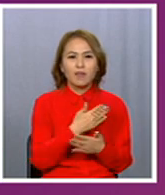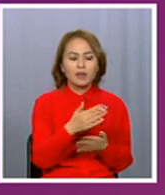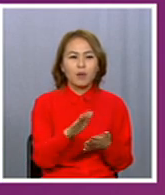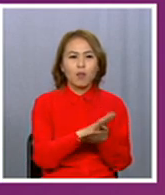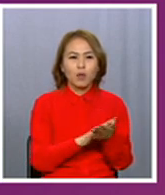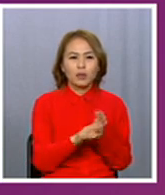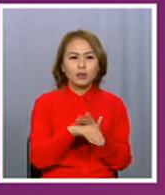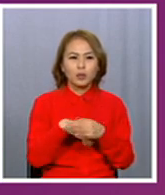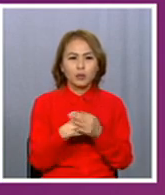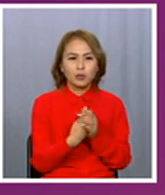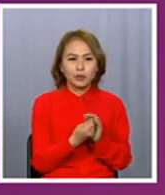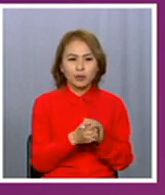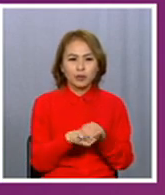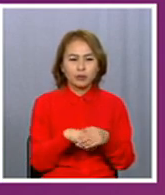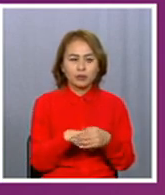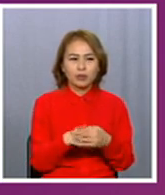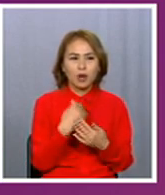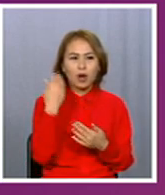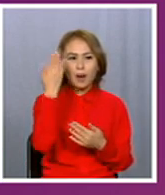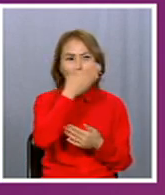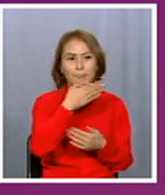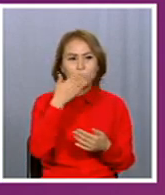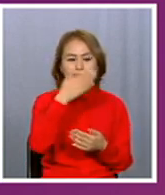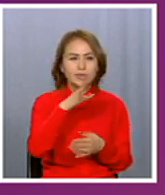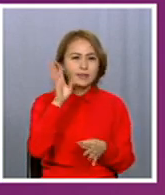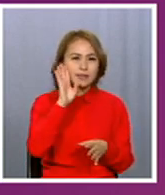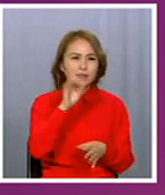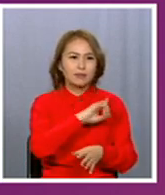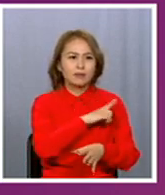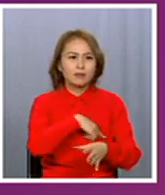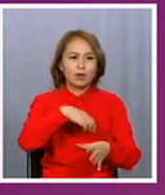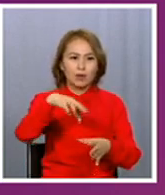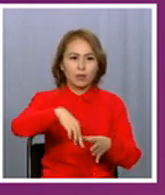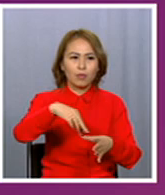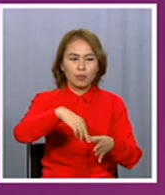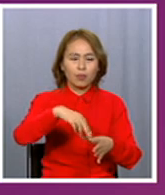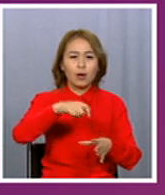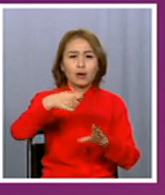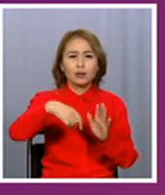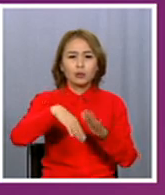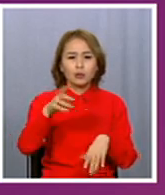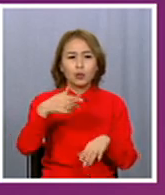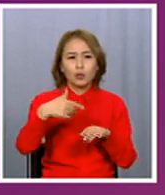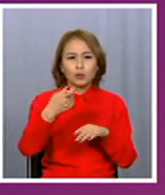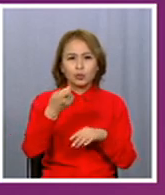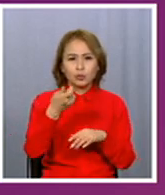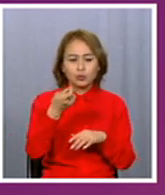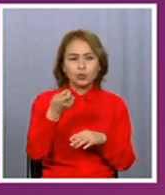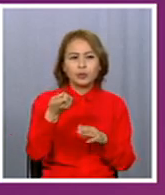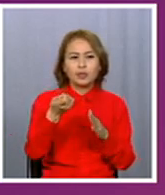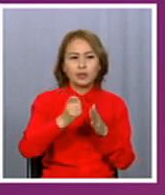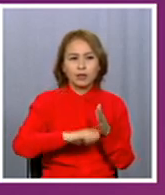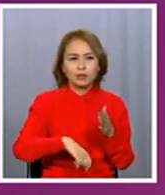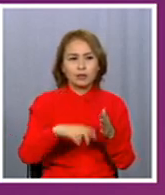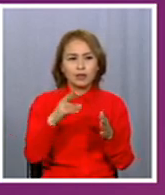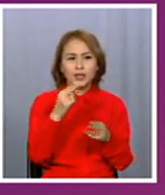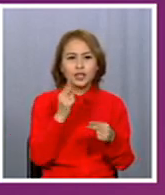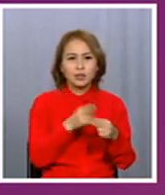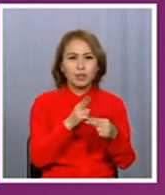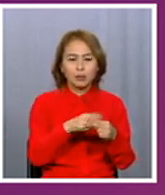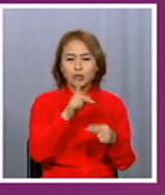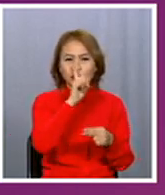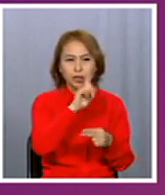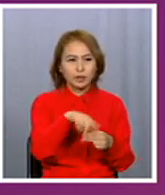руки, умываетесь под сильной струей, прикройте немного кран. Это не помешает